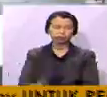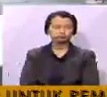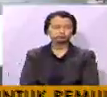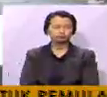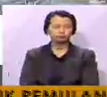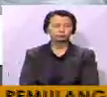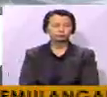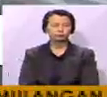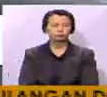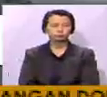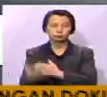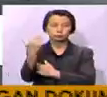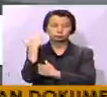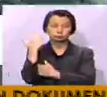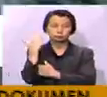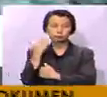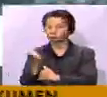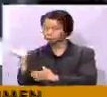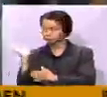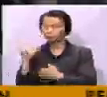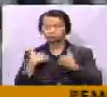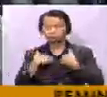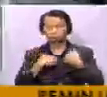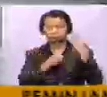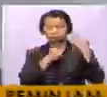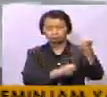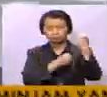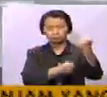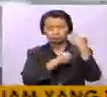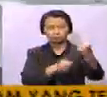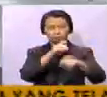Pagi tadi mereka mengadakan himpunan aman di Taman Desa Aman Ceras.